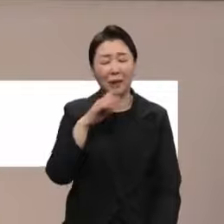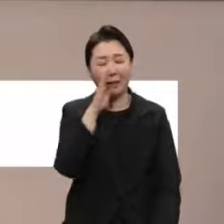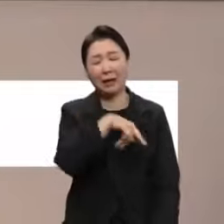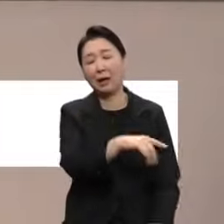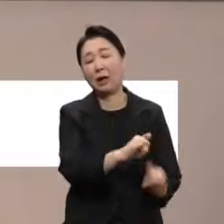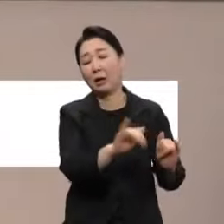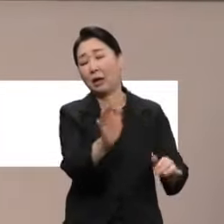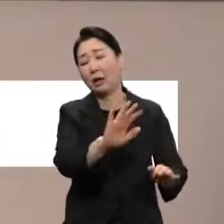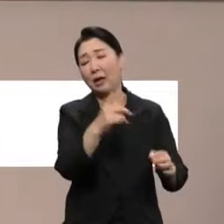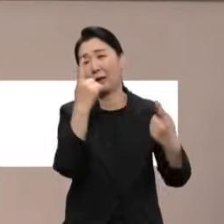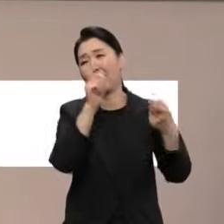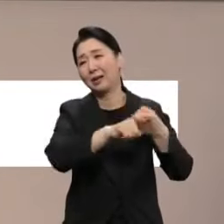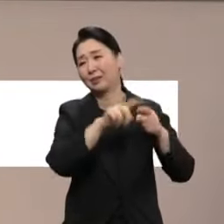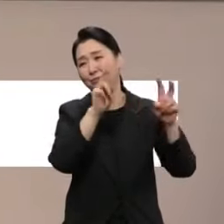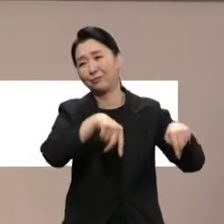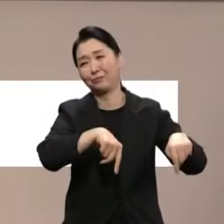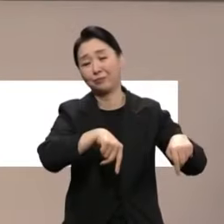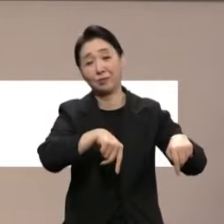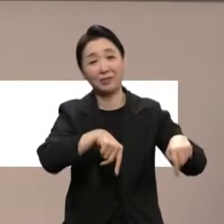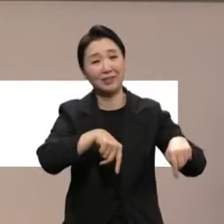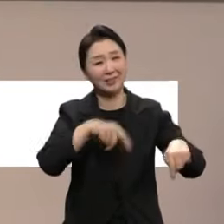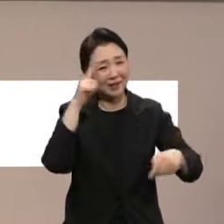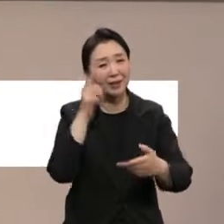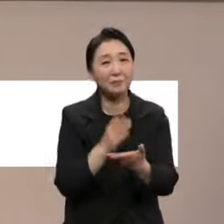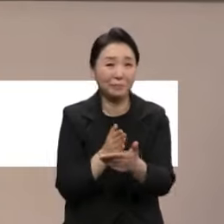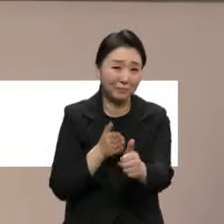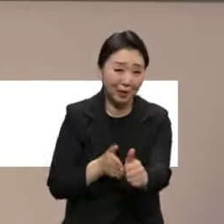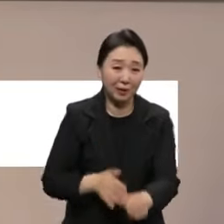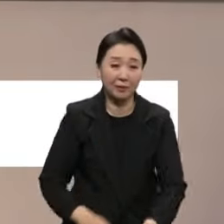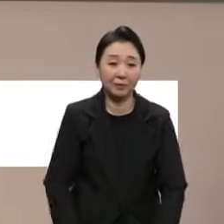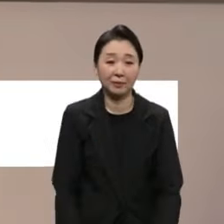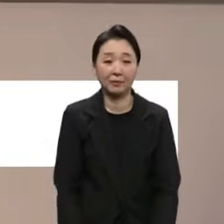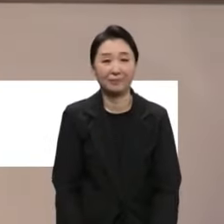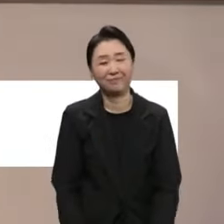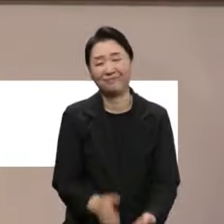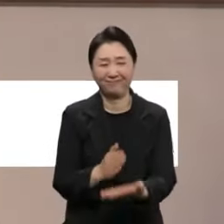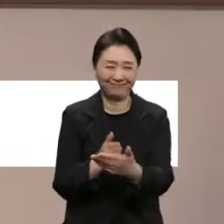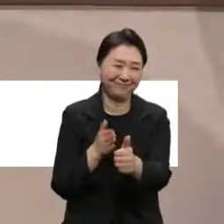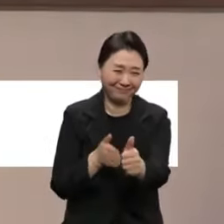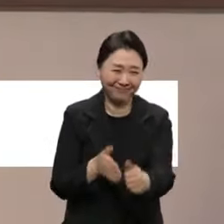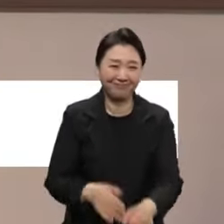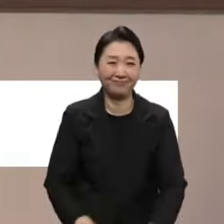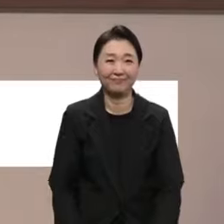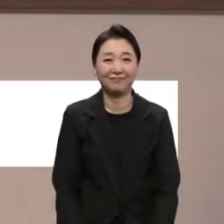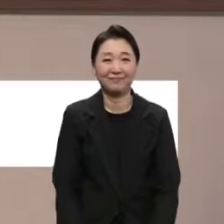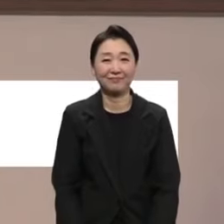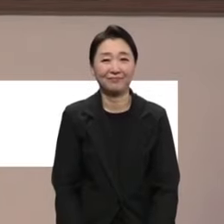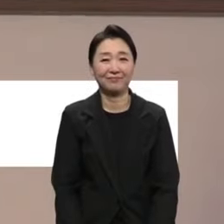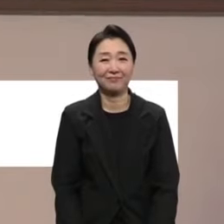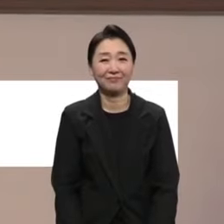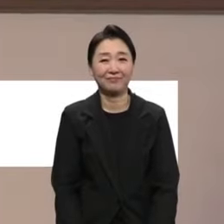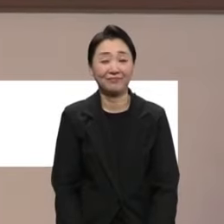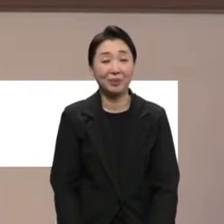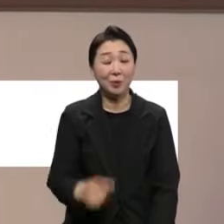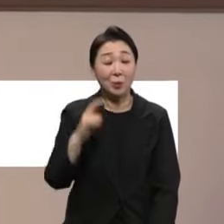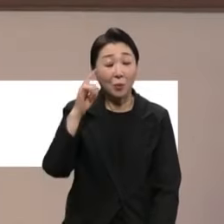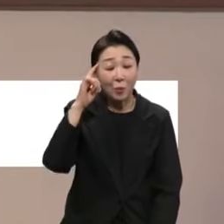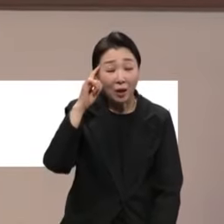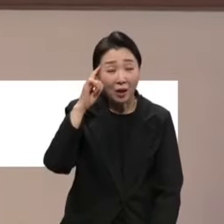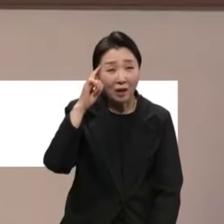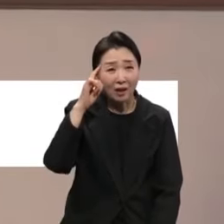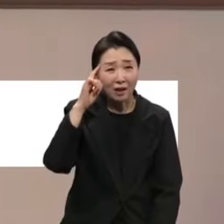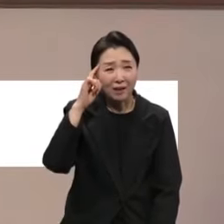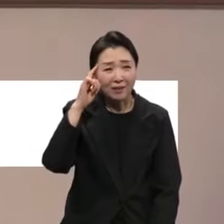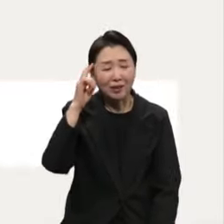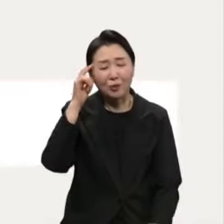없어. 그렇게 생각하실 수 있을지 모르겠는데요. 그러면 안 됩니다. 그러면 더 후진 놈들이